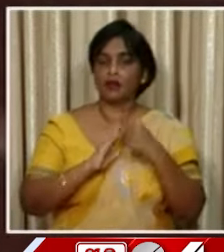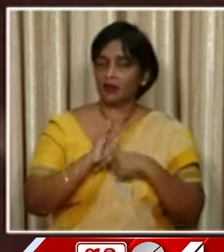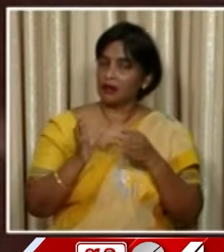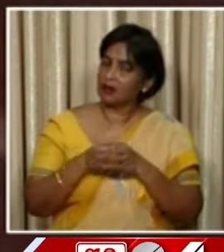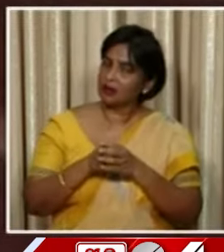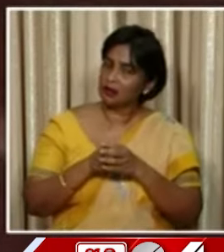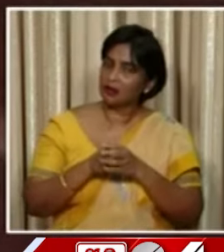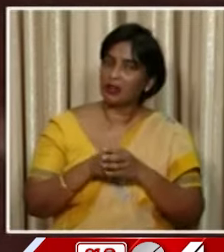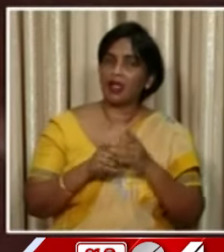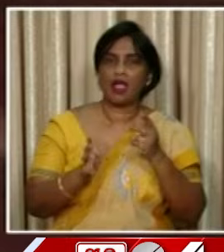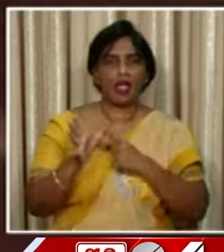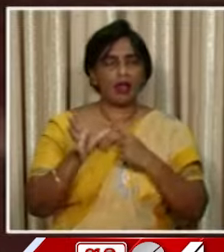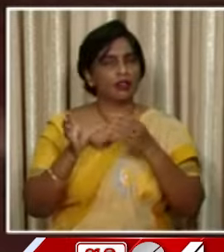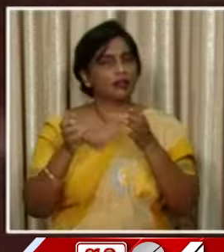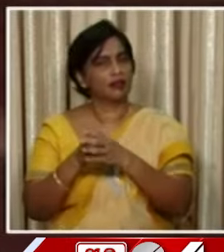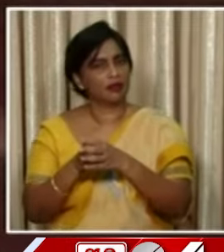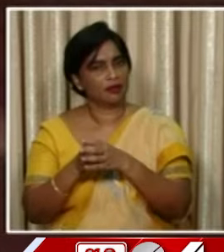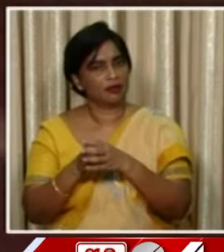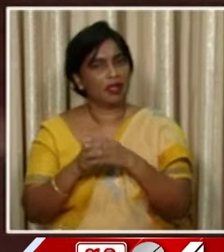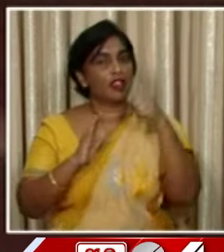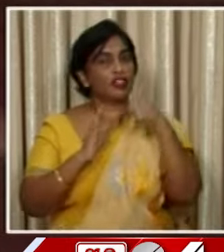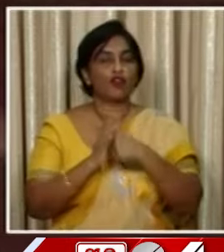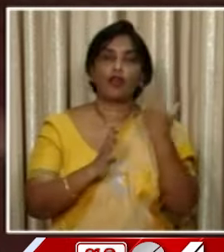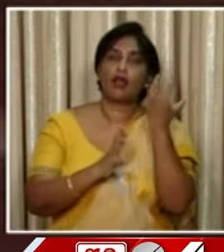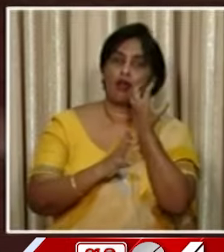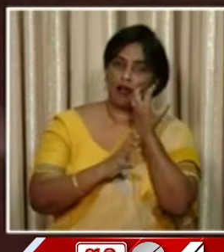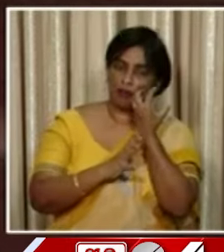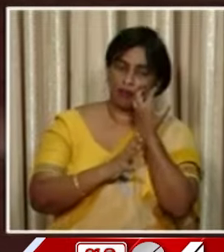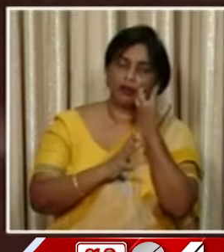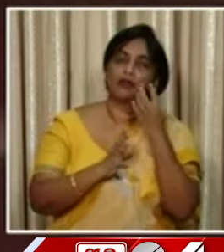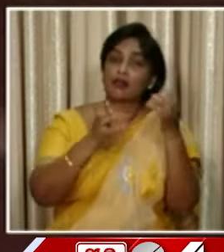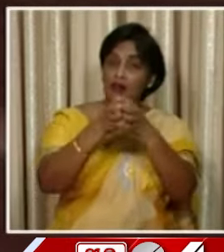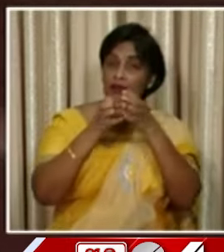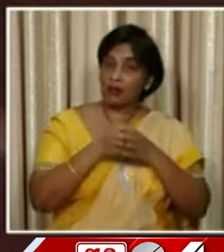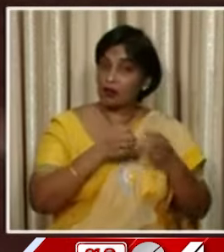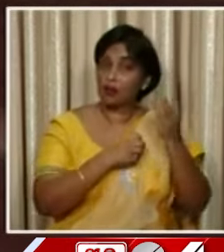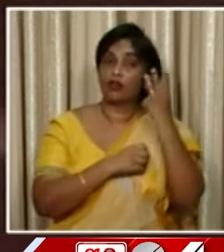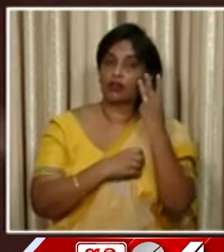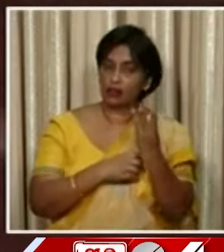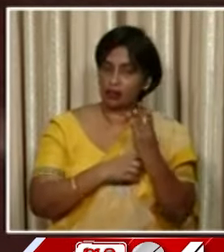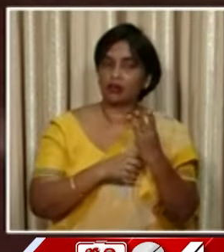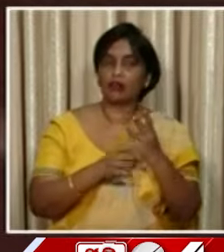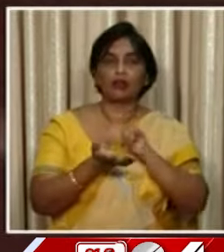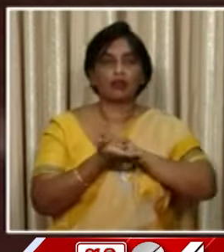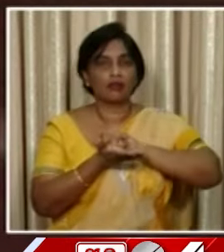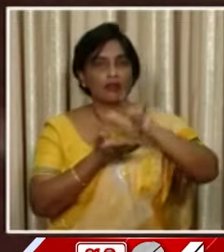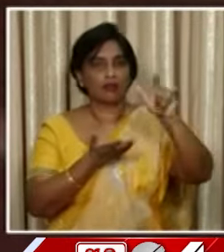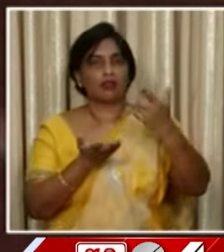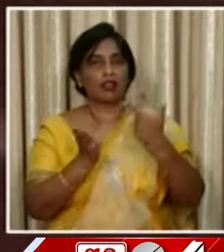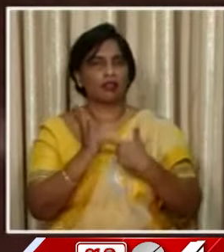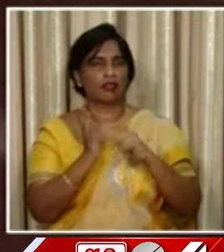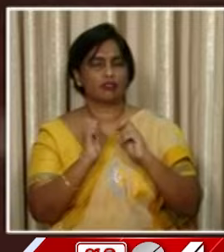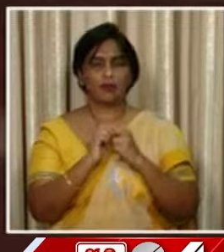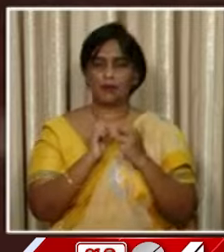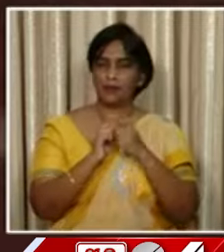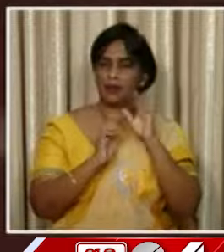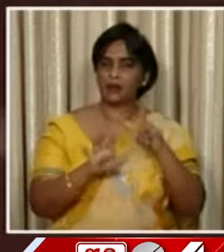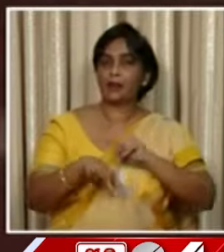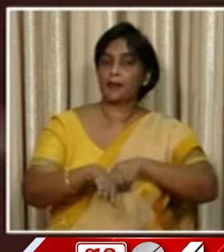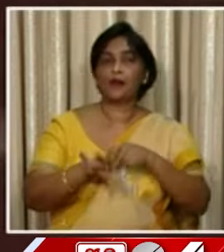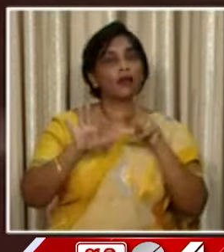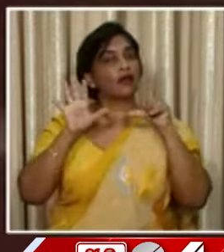කණ්ඩායමත් අයර්ලන්ත කණ්ඩායමත් දකුණු අප්‍රිකා කණ්ඩායමත් ඒ කණ්ඩායම් තුනම ෆ්ලයිට් එකක තාක්ෂණික දෝෂයක් නිසා පැය